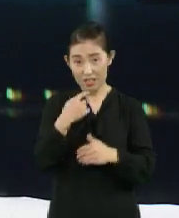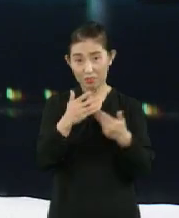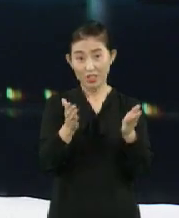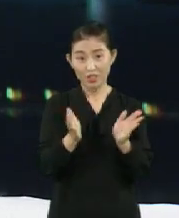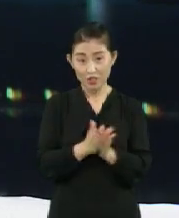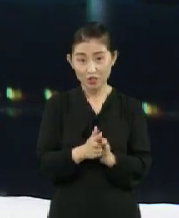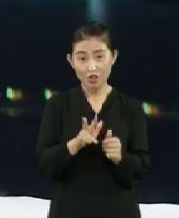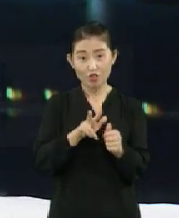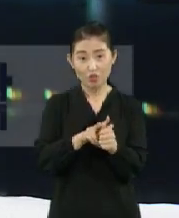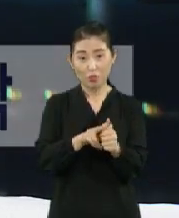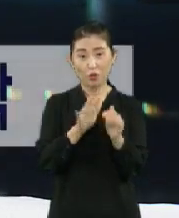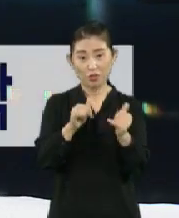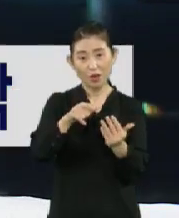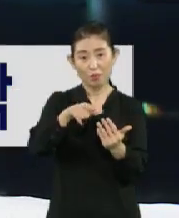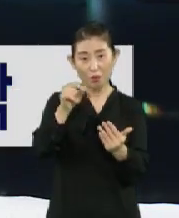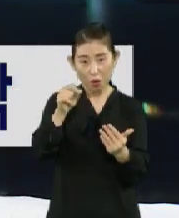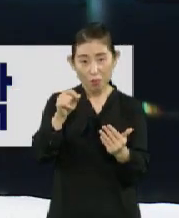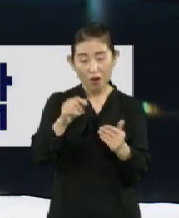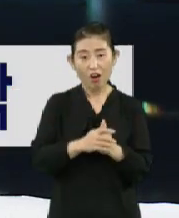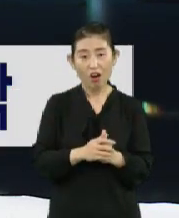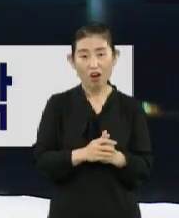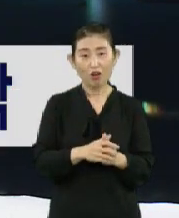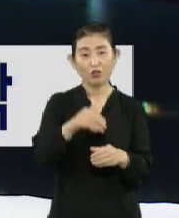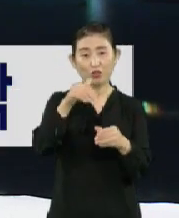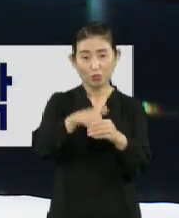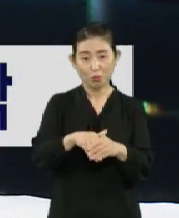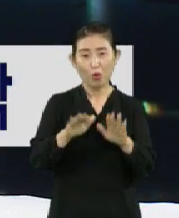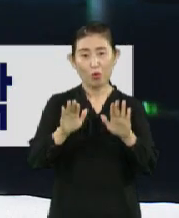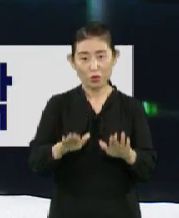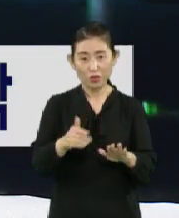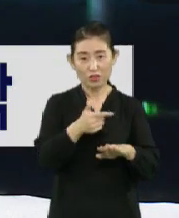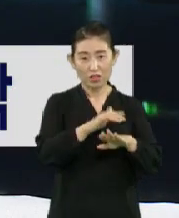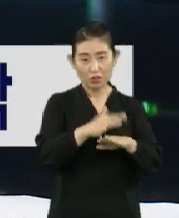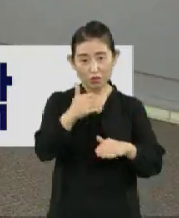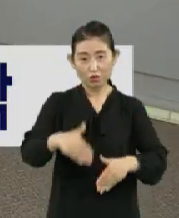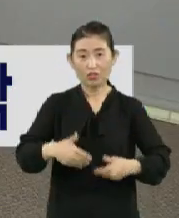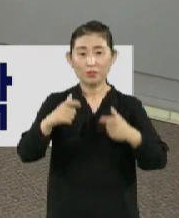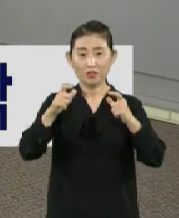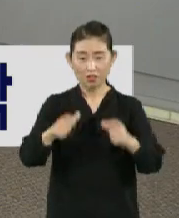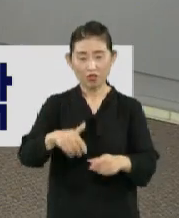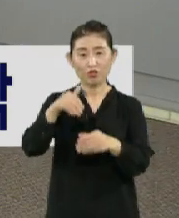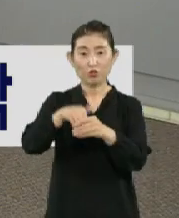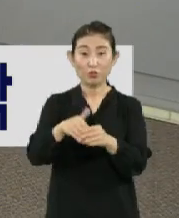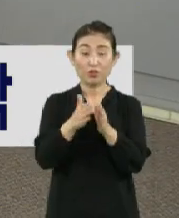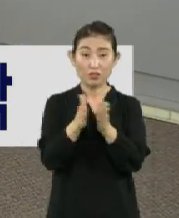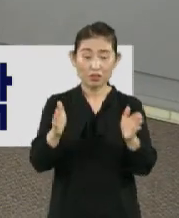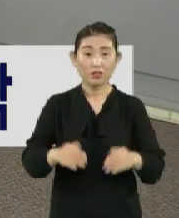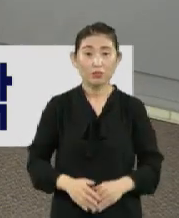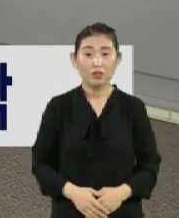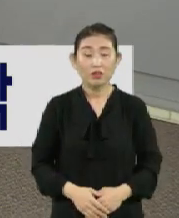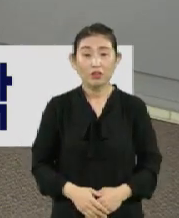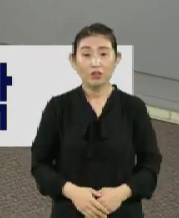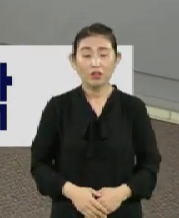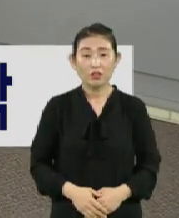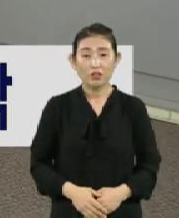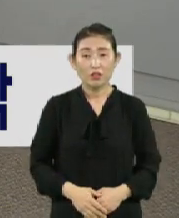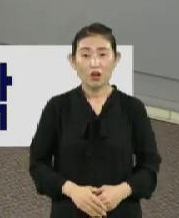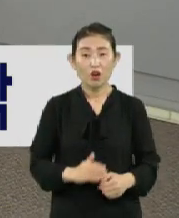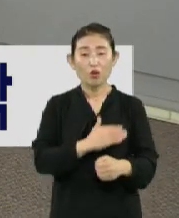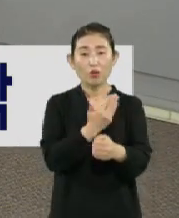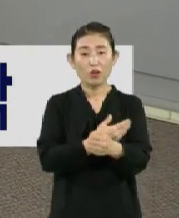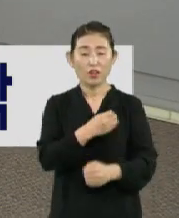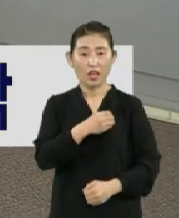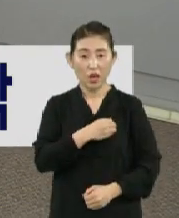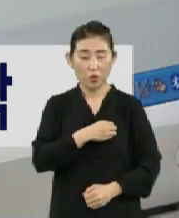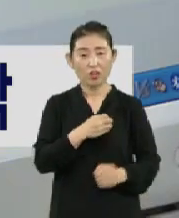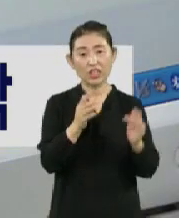민주당 대선후보 선출을 위한 지역순회 투표가 옷 일부터 대전과 충남에서 시작됩니다 이건 투표 되는 권리 당원